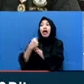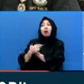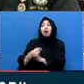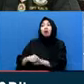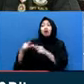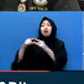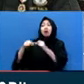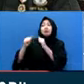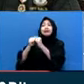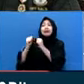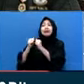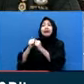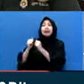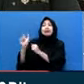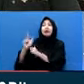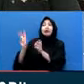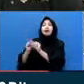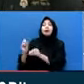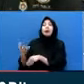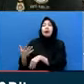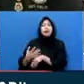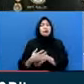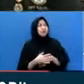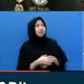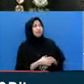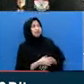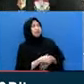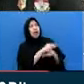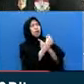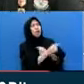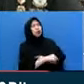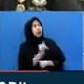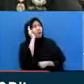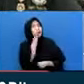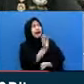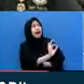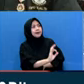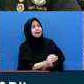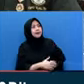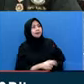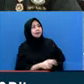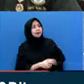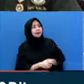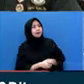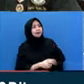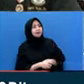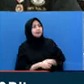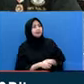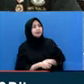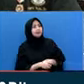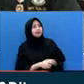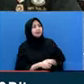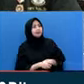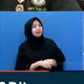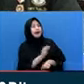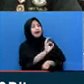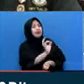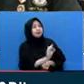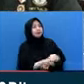perjanjian itu berapa Oh kita tidak ada MOU dengan pemerintah Heeh tidak